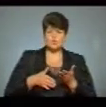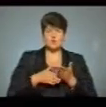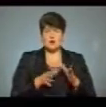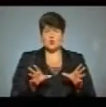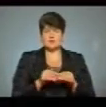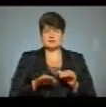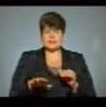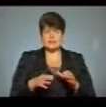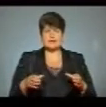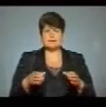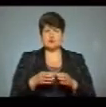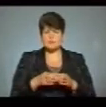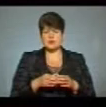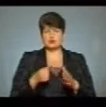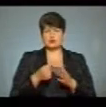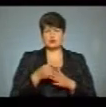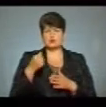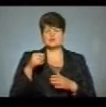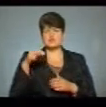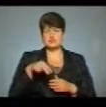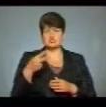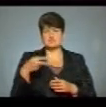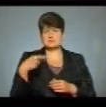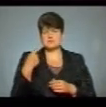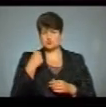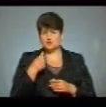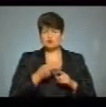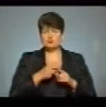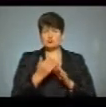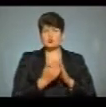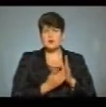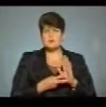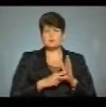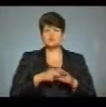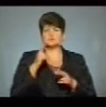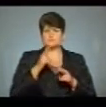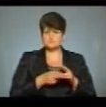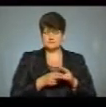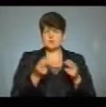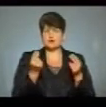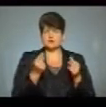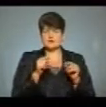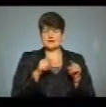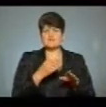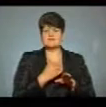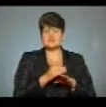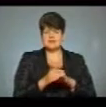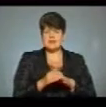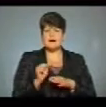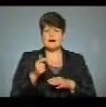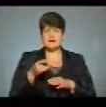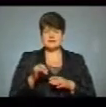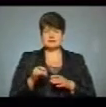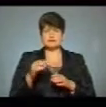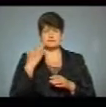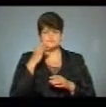об'єднаним територіальним громадам до 2021 року. Цю програму планують завершити. Кошти на неї виділяє агенція США з